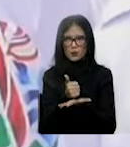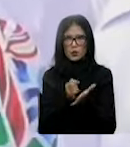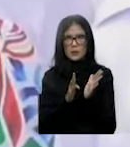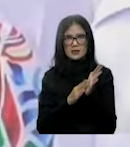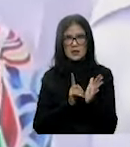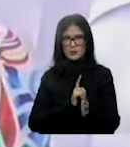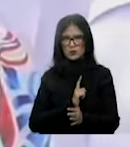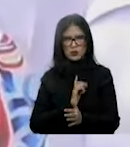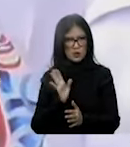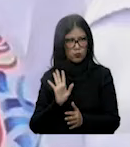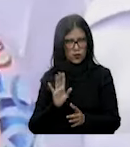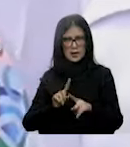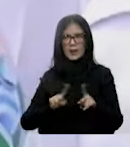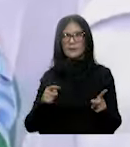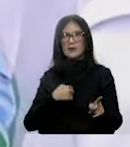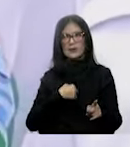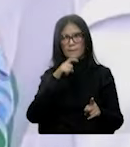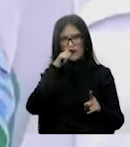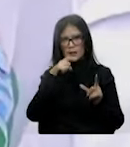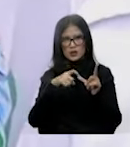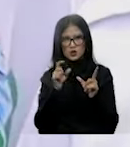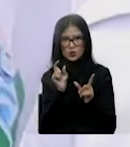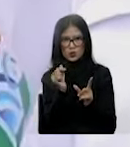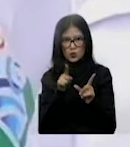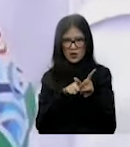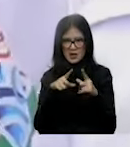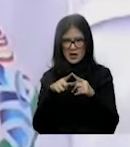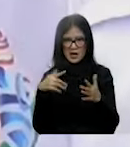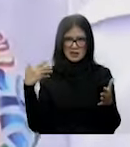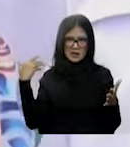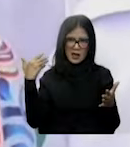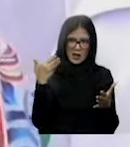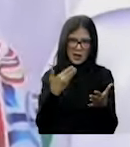Surya, tapi tentang apa yang dirasakan selama ini